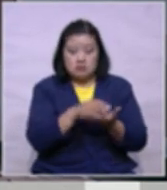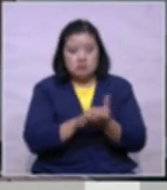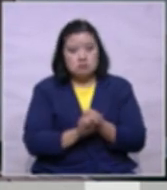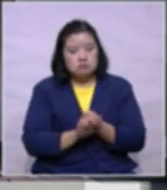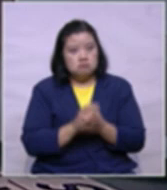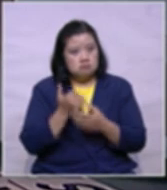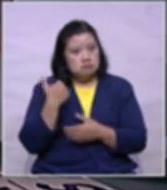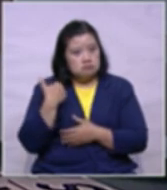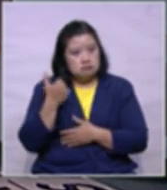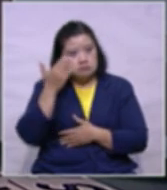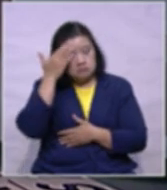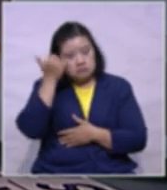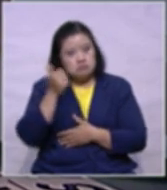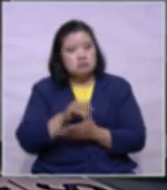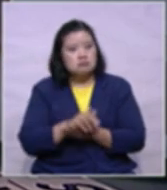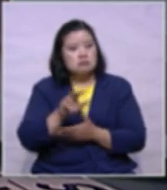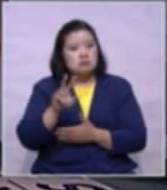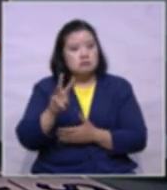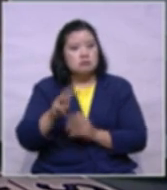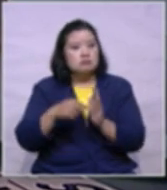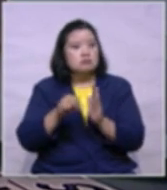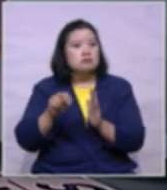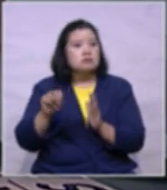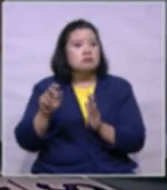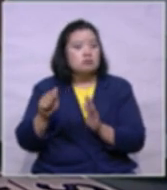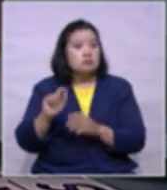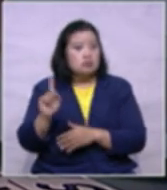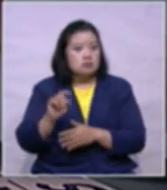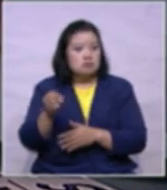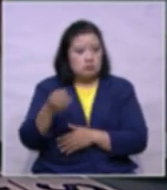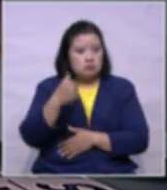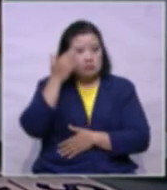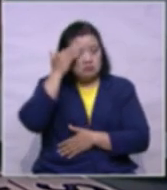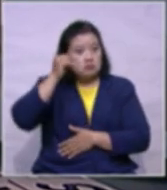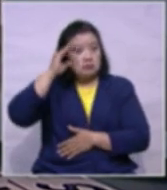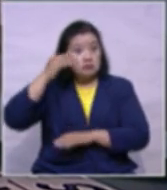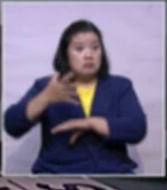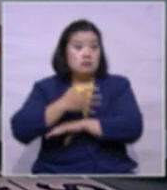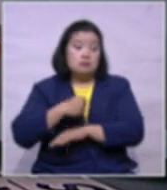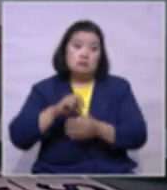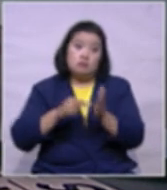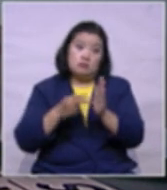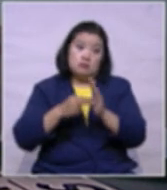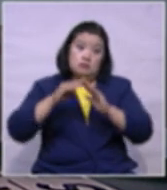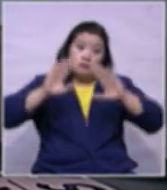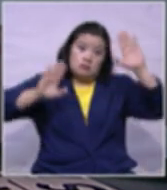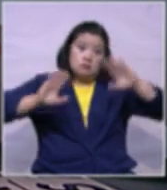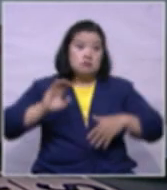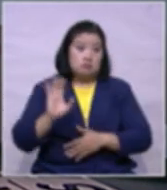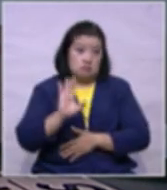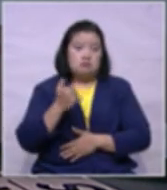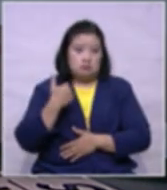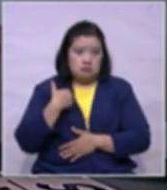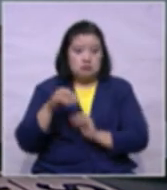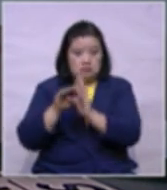ะว่าพลเอกประยุทธ์ไม่มีสิทธิ์จะพูดว่าท่านเชื่อมั่นในระบบประชาธิปไตยเพราะว่าการยึดอำนาจไม่ใช่แอคซิเดนต ์ เป็นการวางแผนไว้ล่วงหน้าและเป็นการวางแผนที่มี